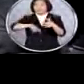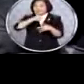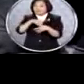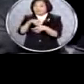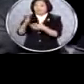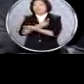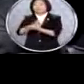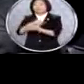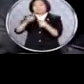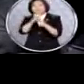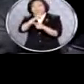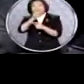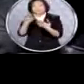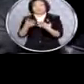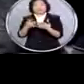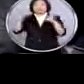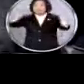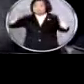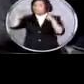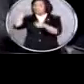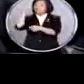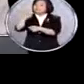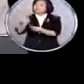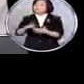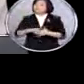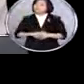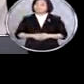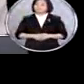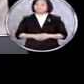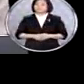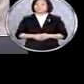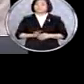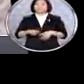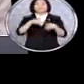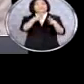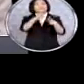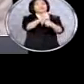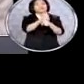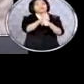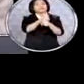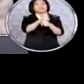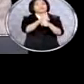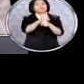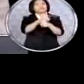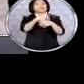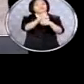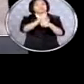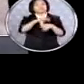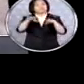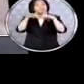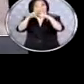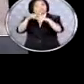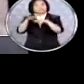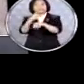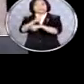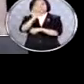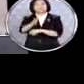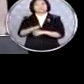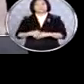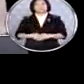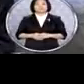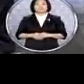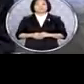先生，你怎么看待这样的选举文化？ 请马英九总统马英九先生回答，时间是